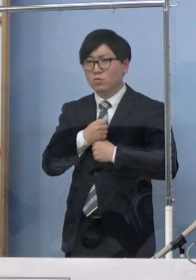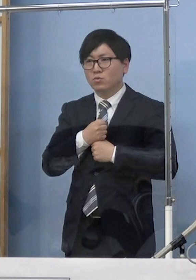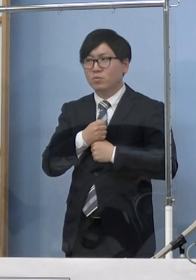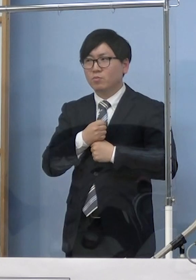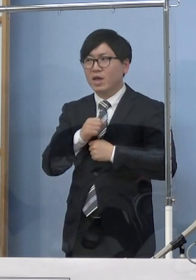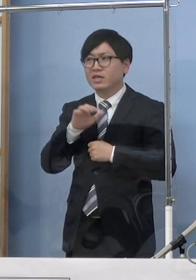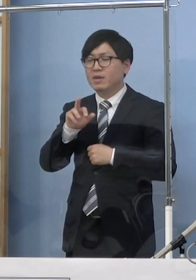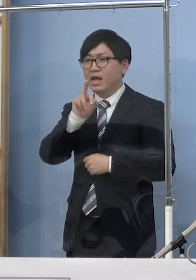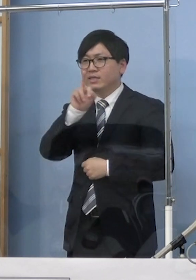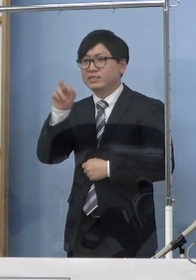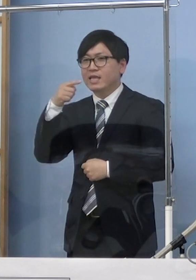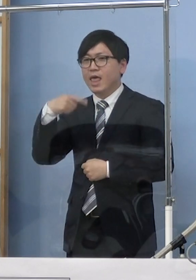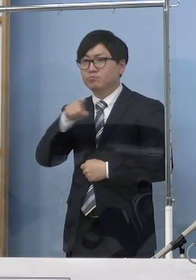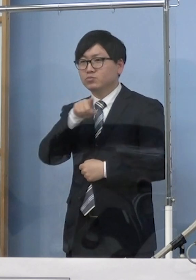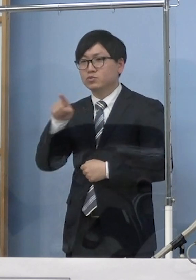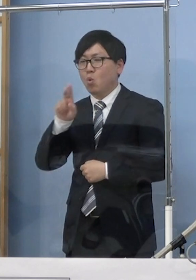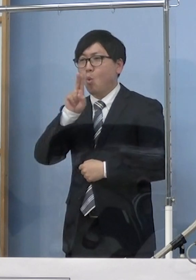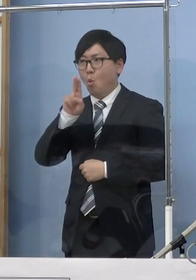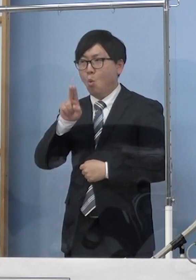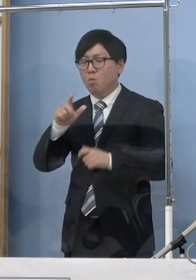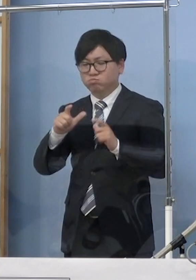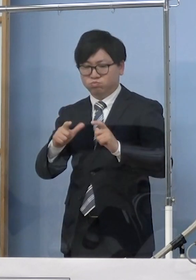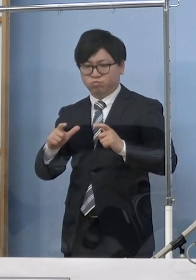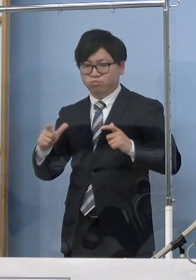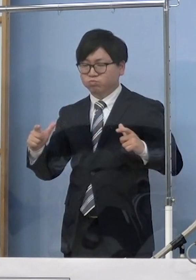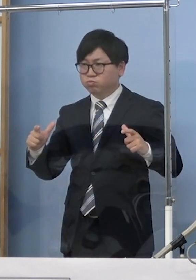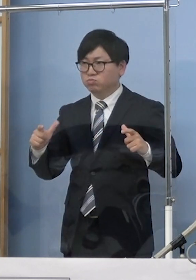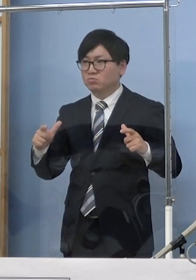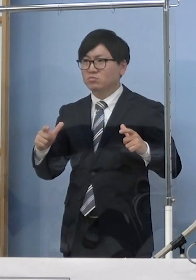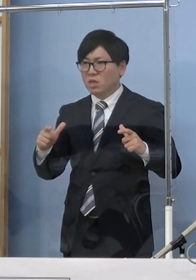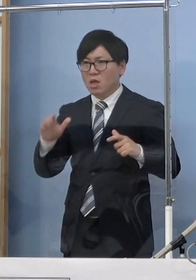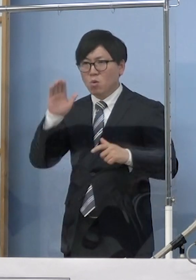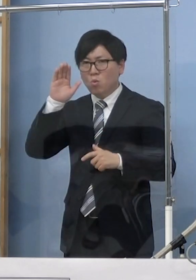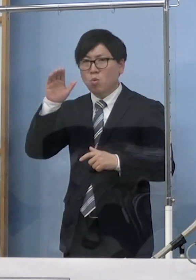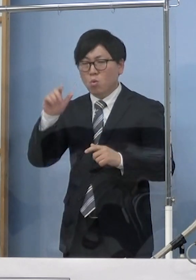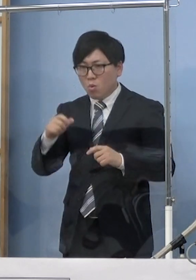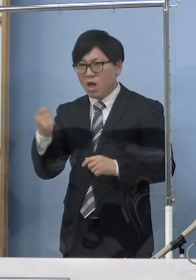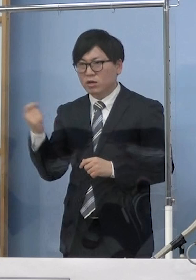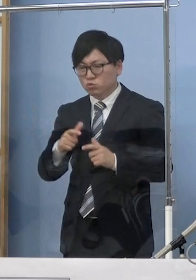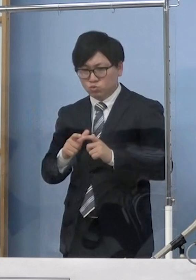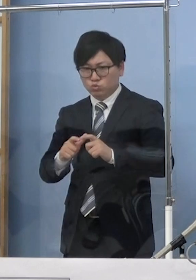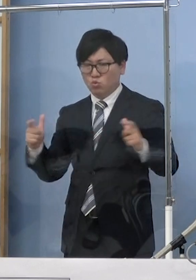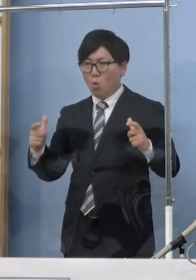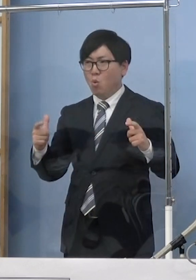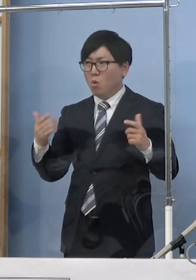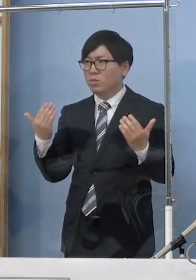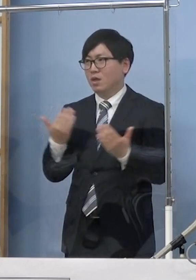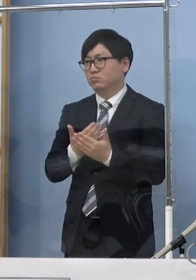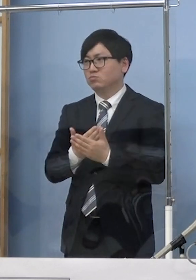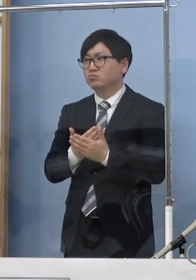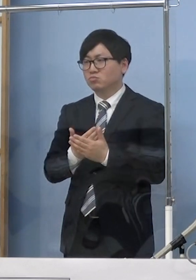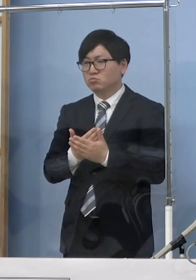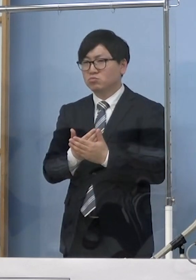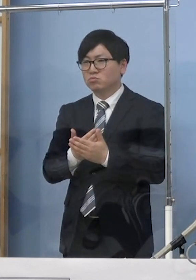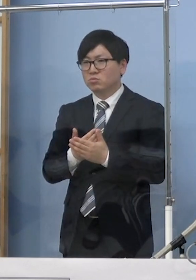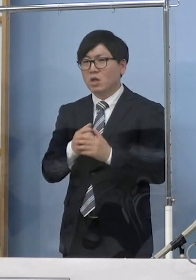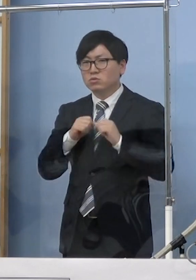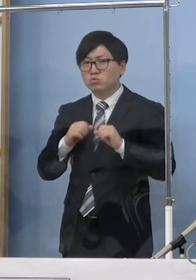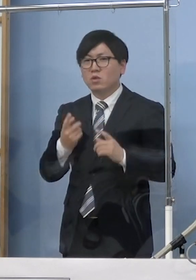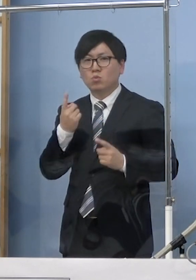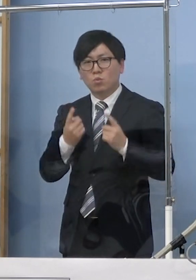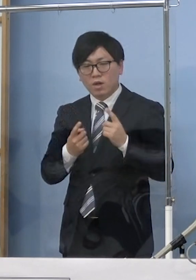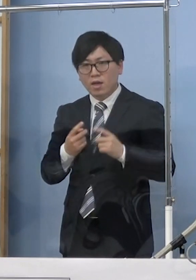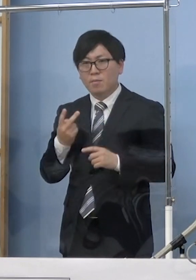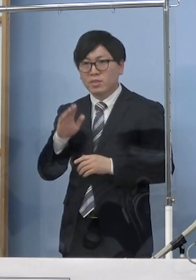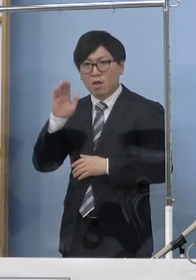今は全増というところになっているものを急増というね、まあ、こうした形にどうしていくのか、そしてその先に